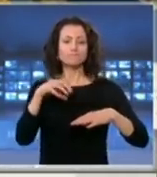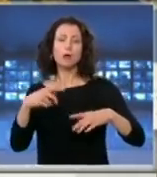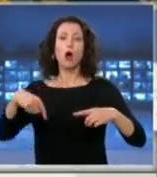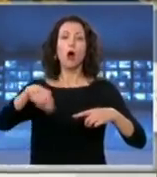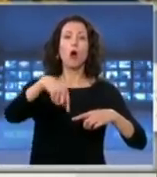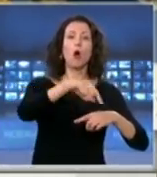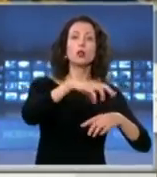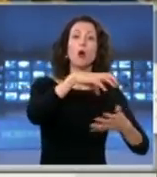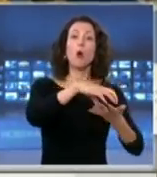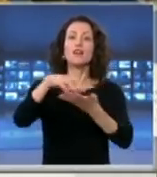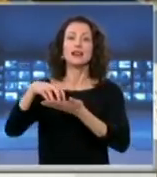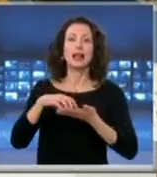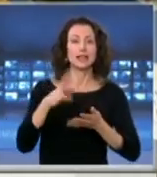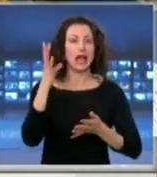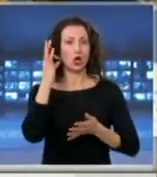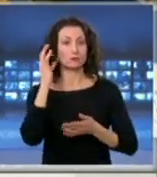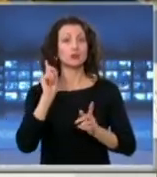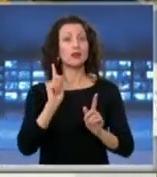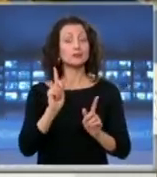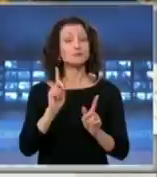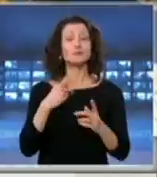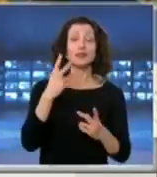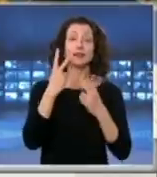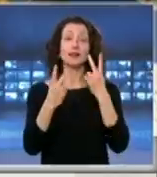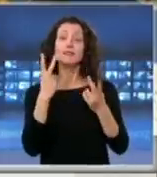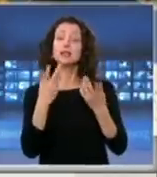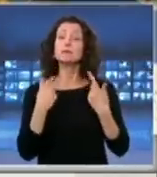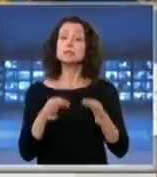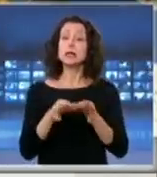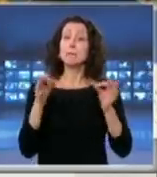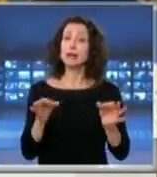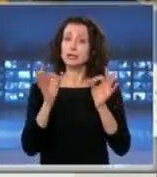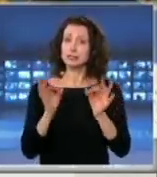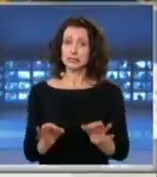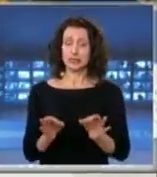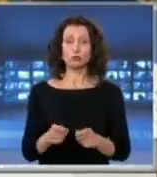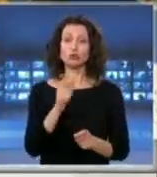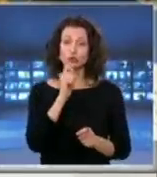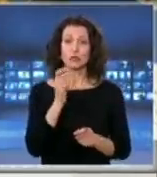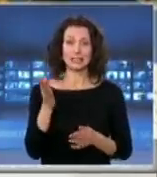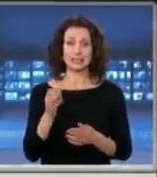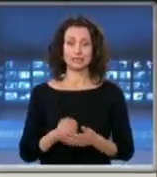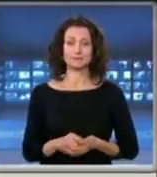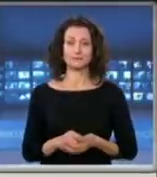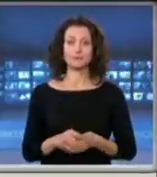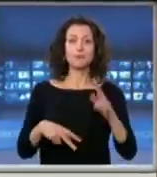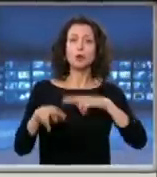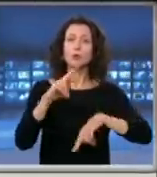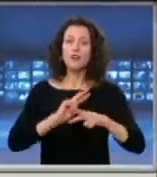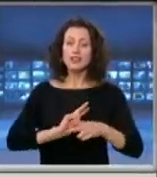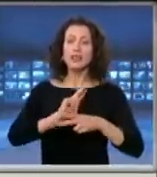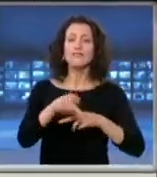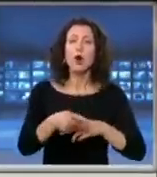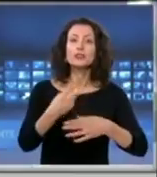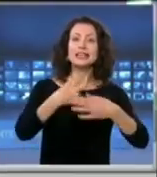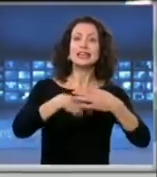по работа или до магазина. Вижте повече за мерките за сигурност в репортажа на Илияна Шишкова. Проверките на входовете и изходите